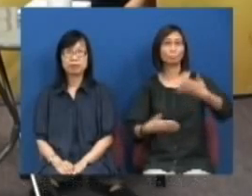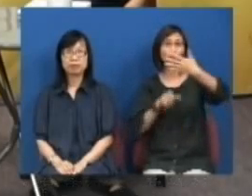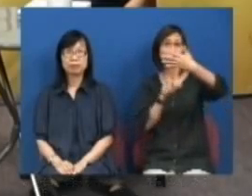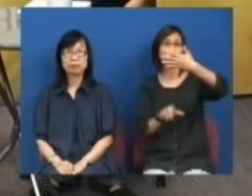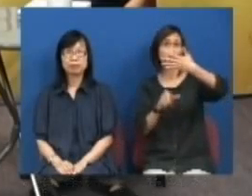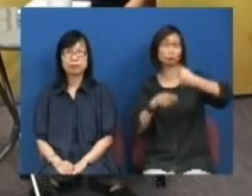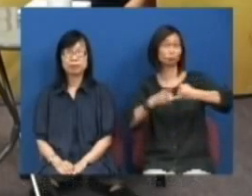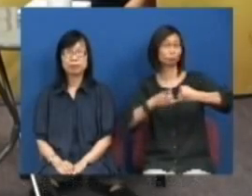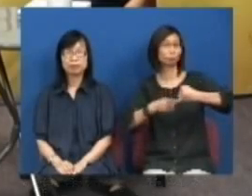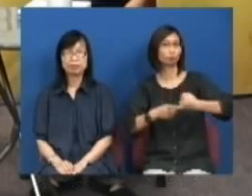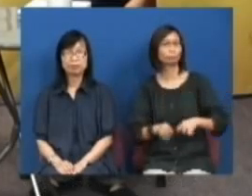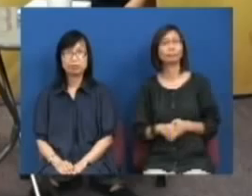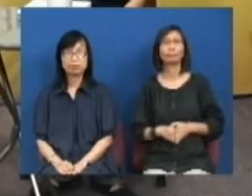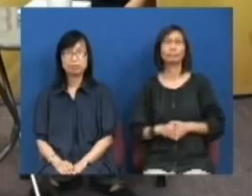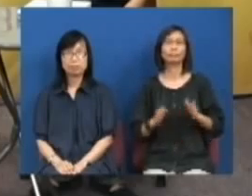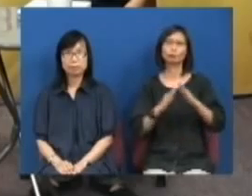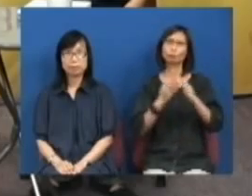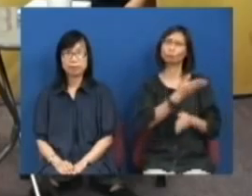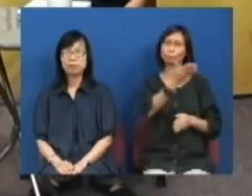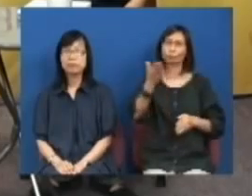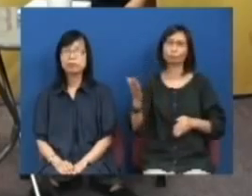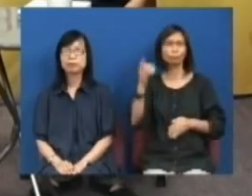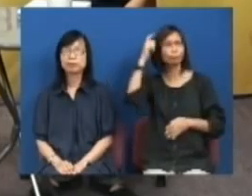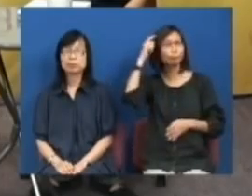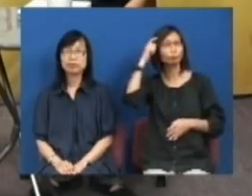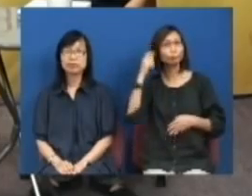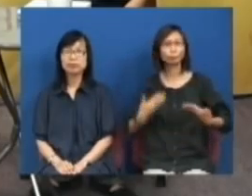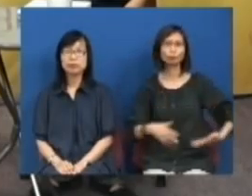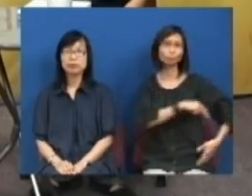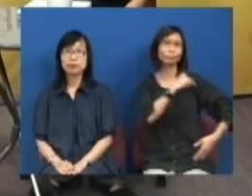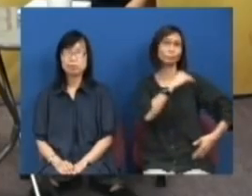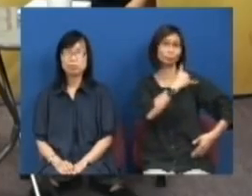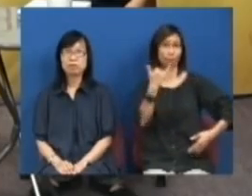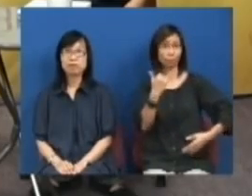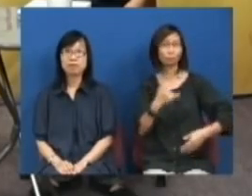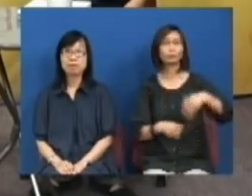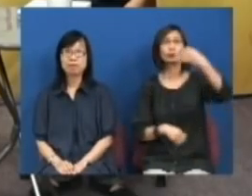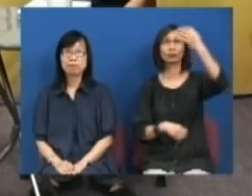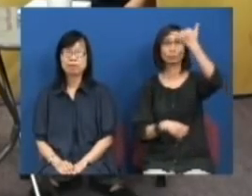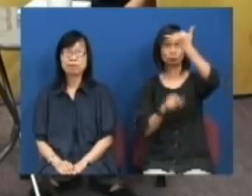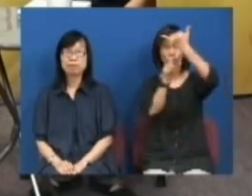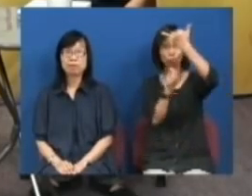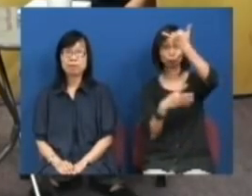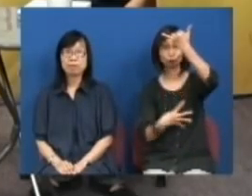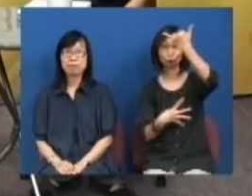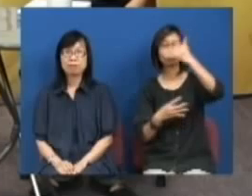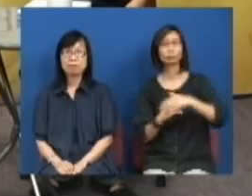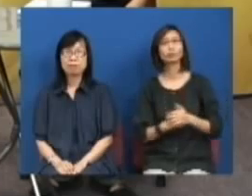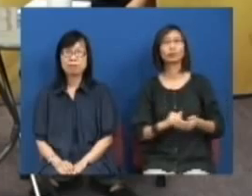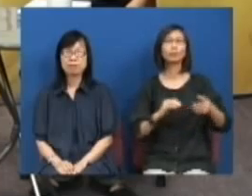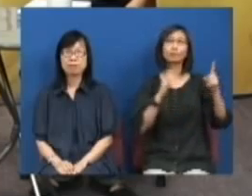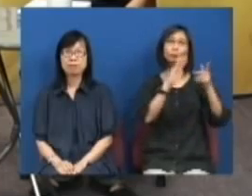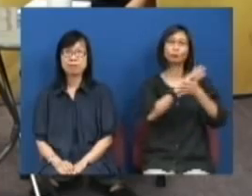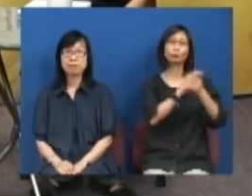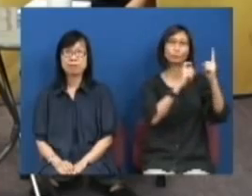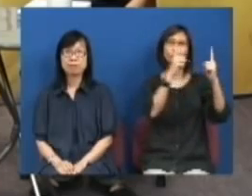實如果大家都有留意到，就係話依個星期六咧，就係64，即係由1989年到而家都差唔多20多年。